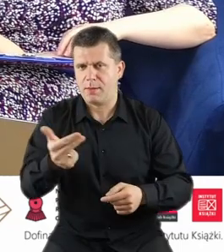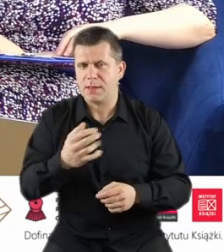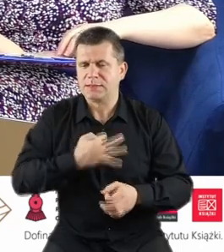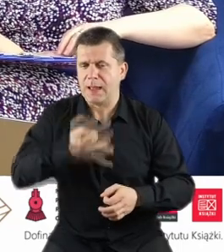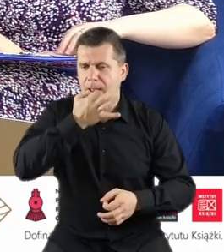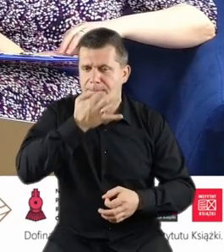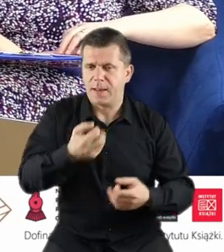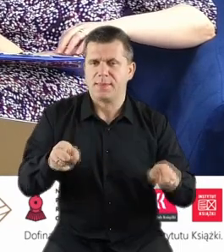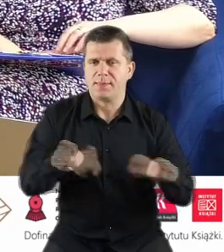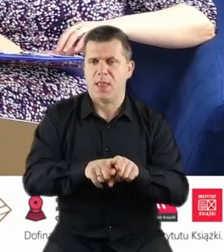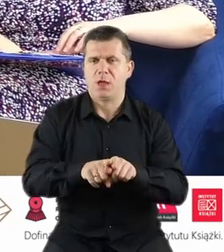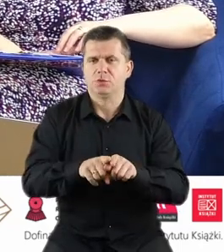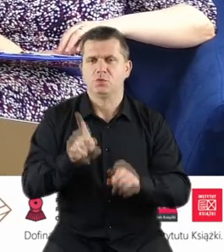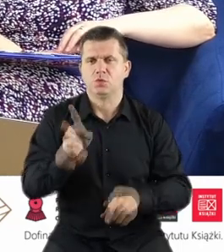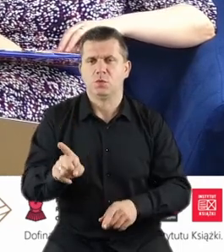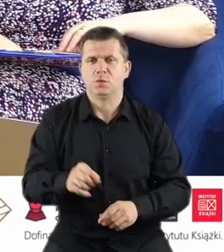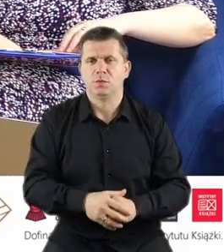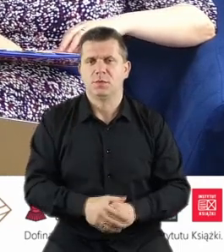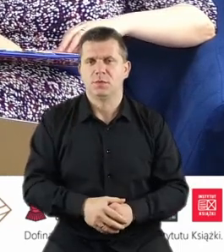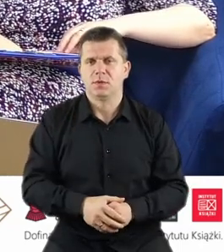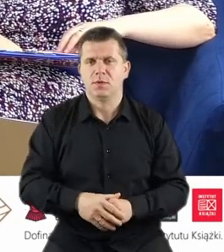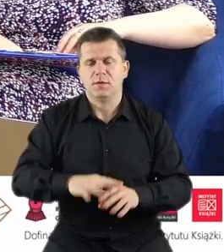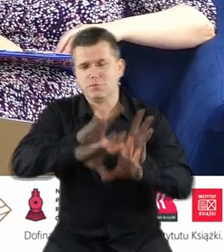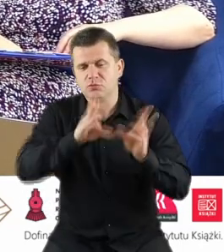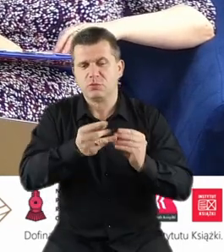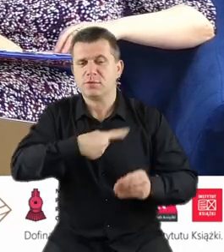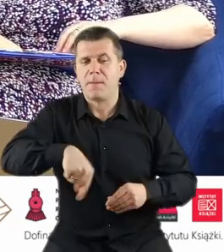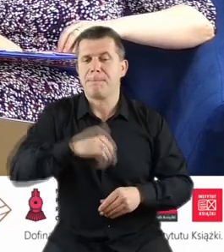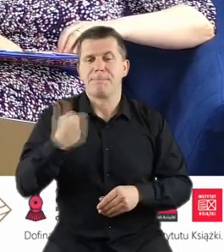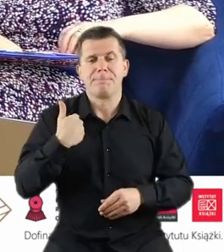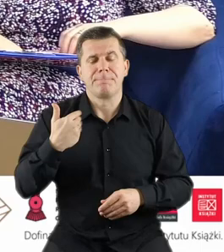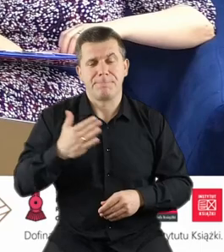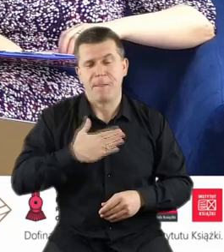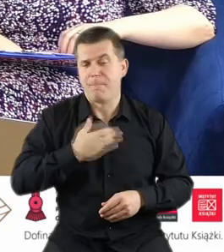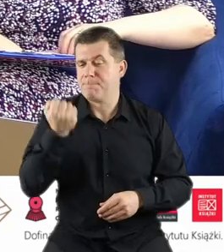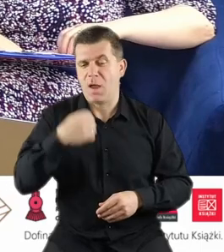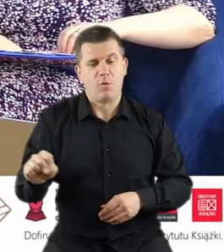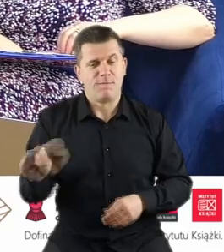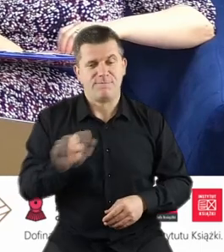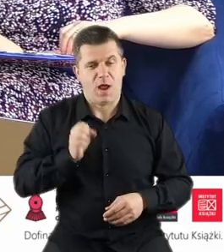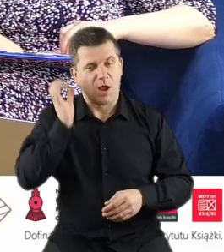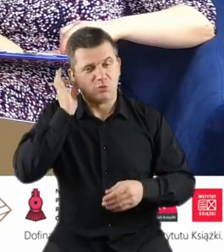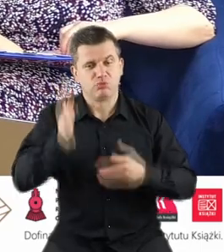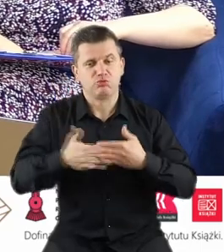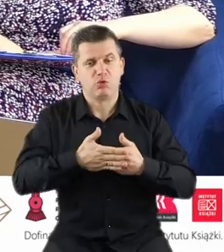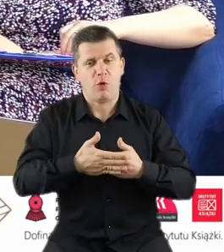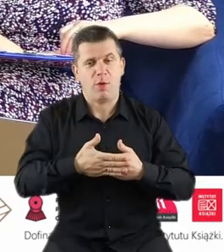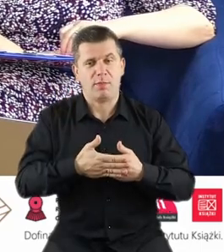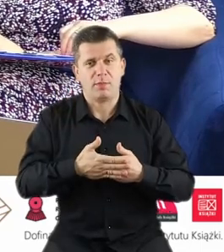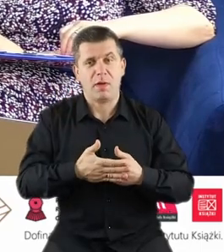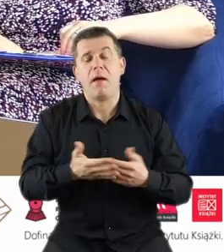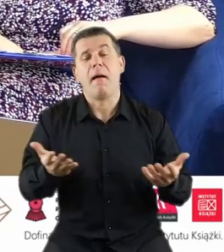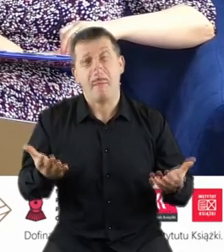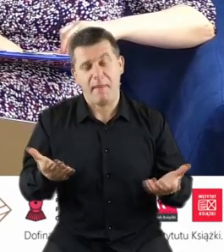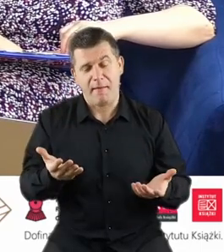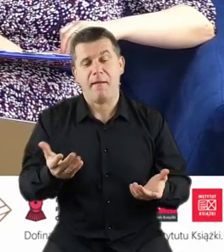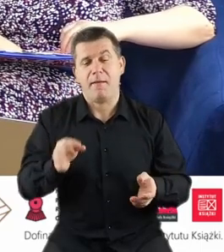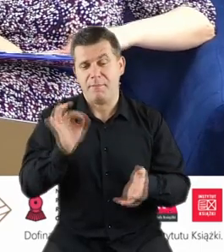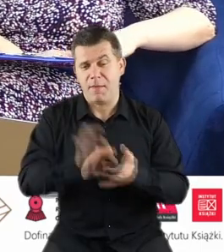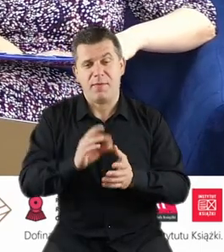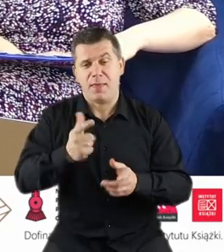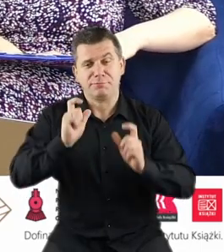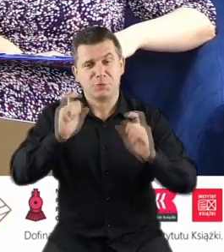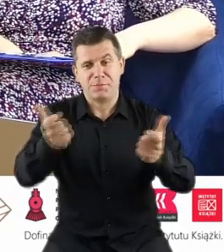też. Ja bym chciał powiedzieć, że wszyscy mamy bardzo fajne żony. I tutaj A jakby to coś tym na tak, pewno to jest na jest. pewno